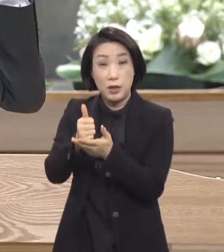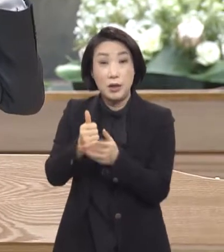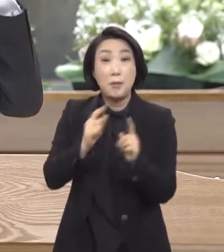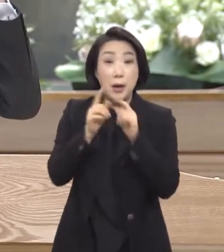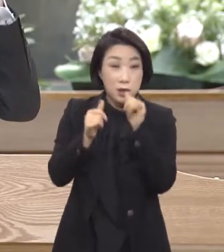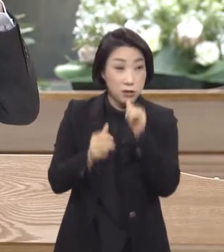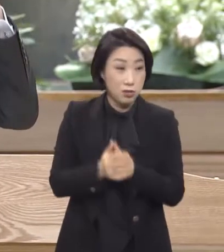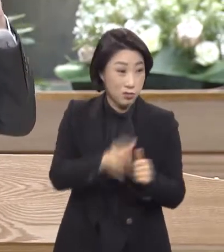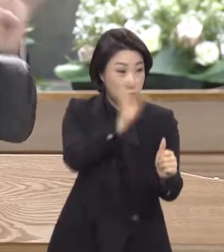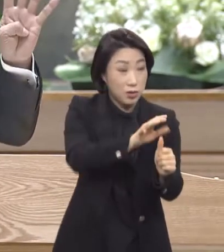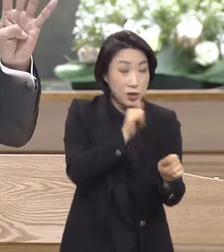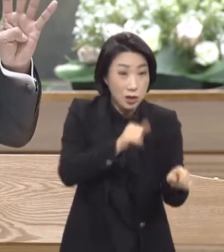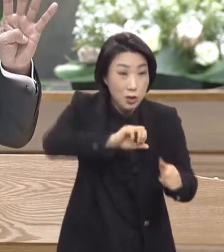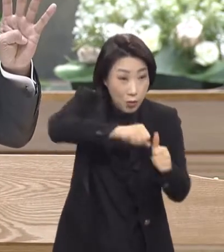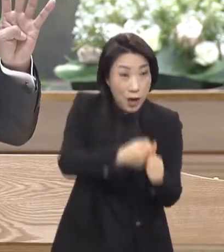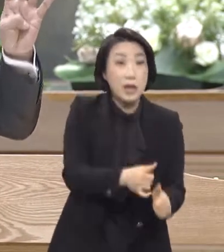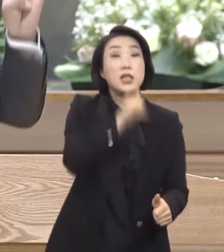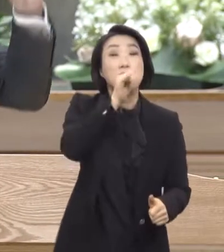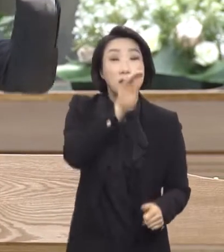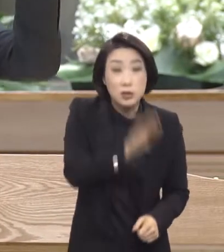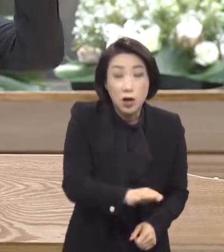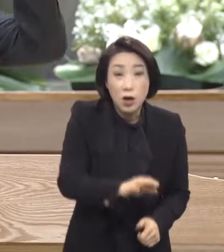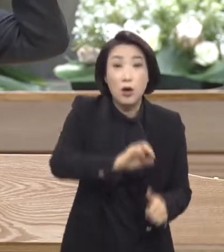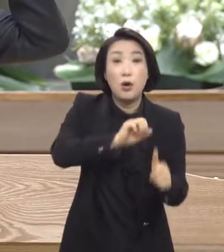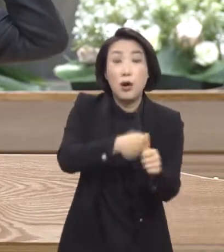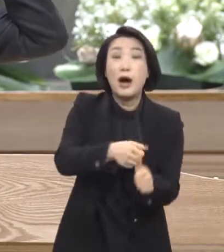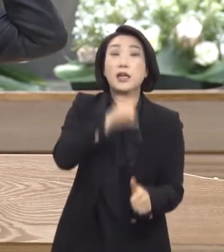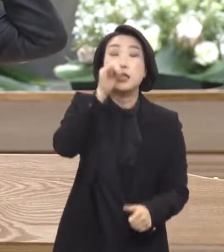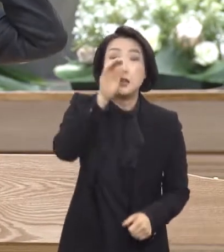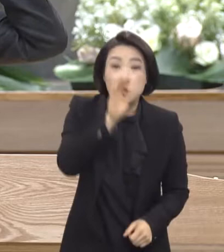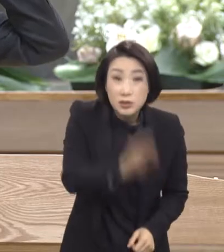화 있을진저,